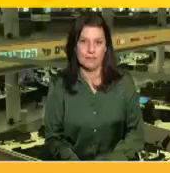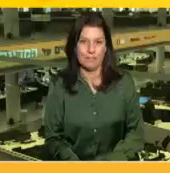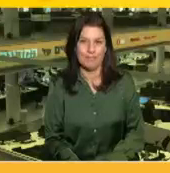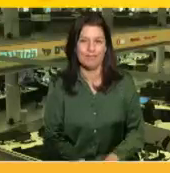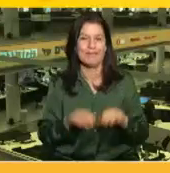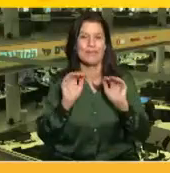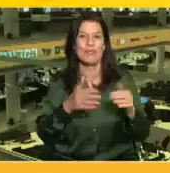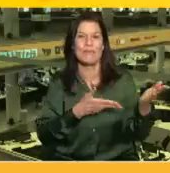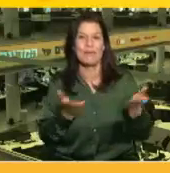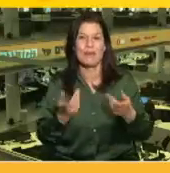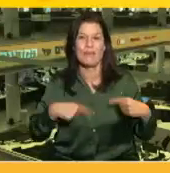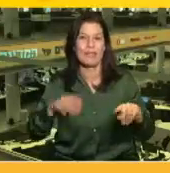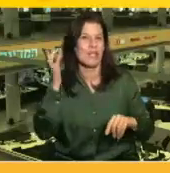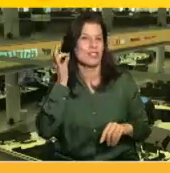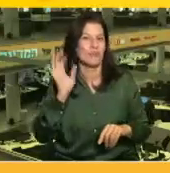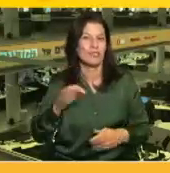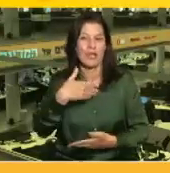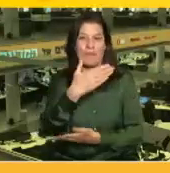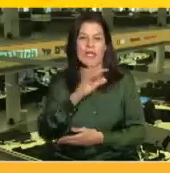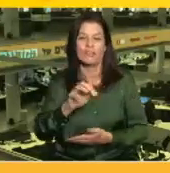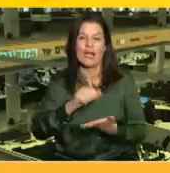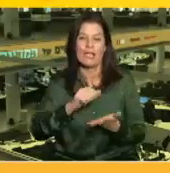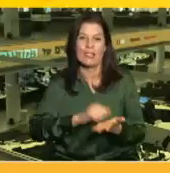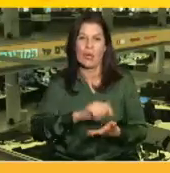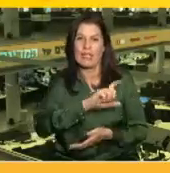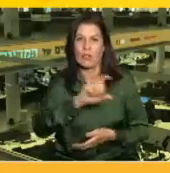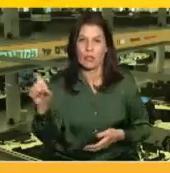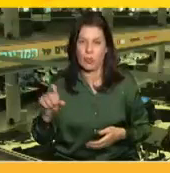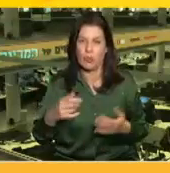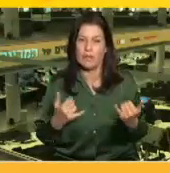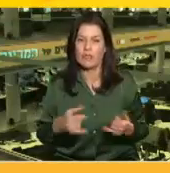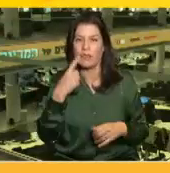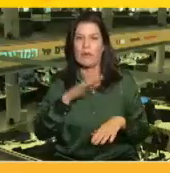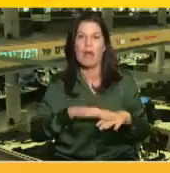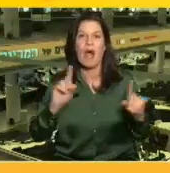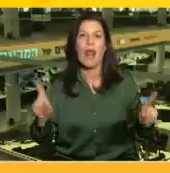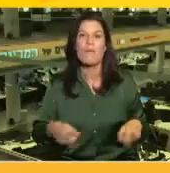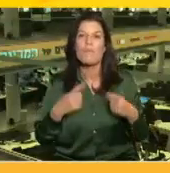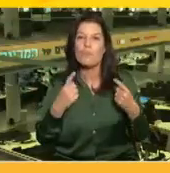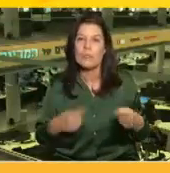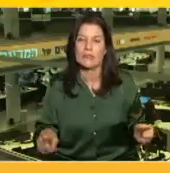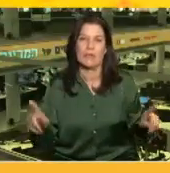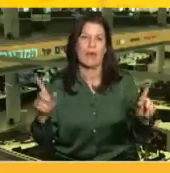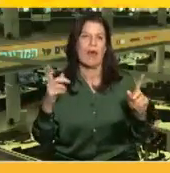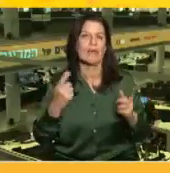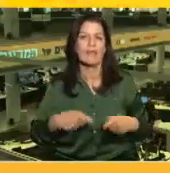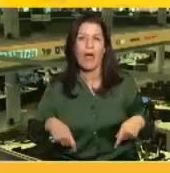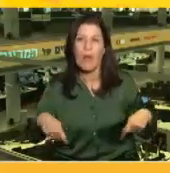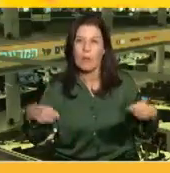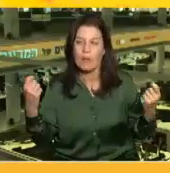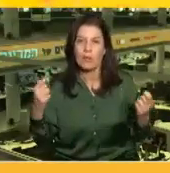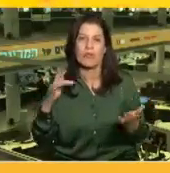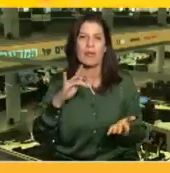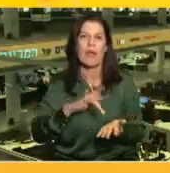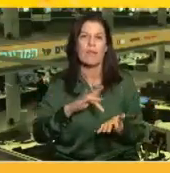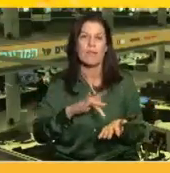ברוכים הבאים לוועידת הנשים של המדינה, של ידיעות אחרונות. אנחנו עכשיו על המוזיקה, על התרבות, על המקום הכי